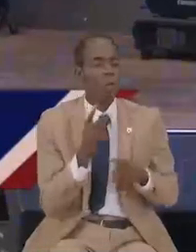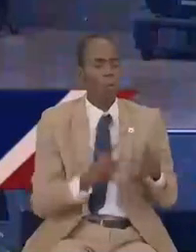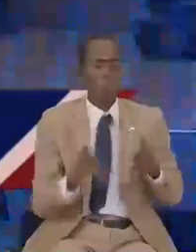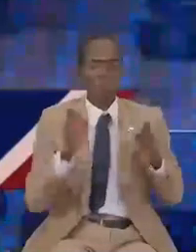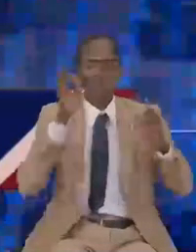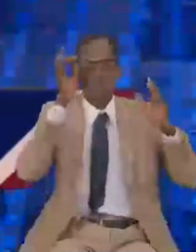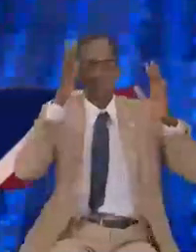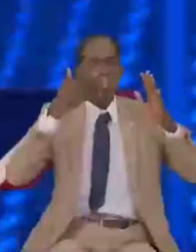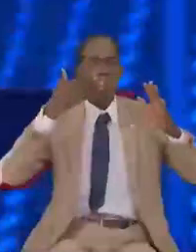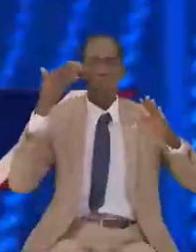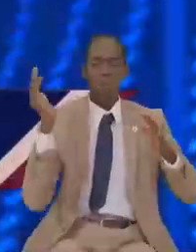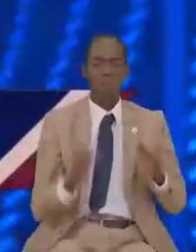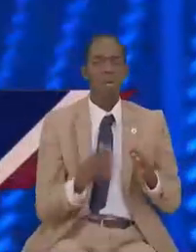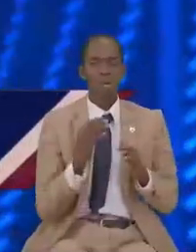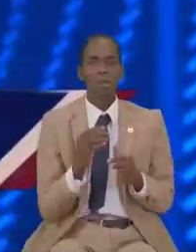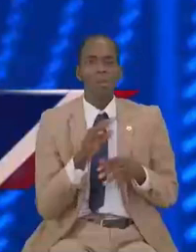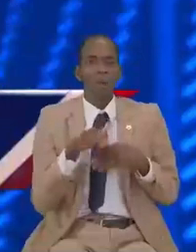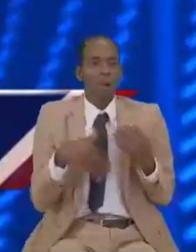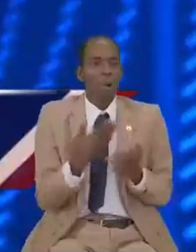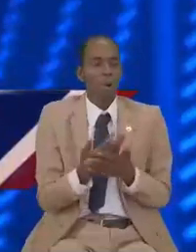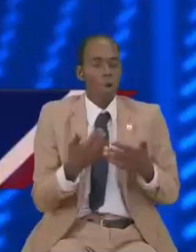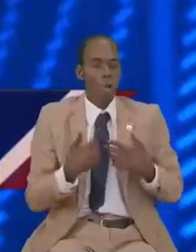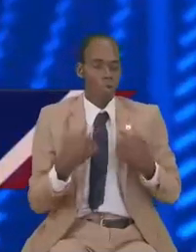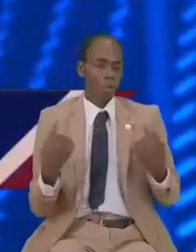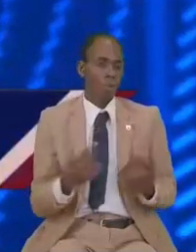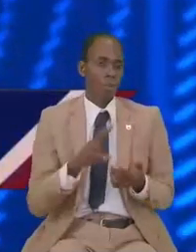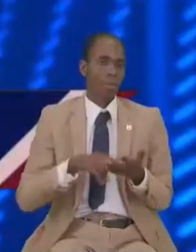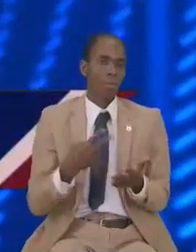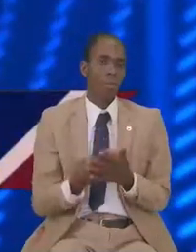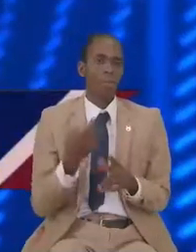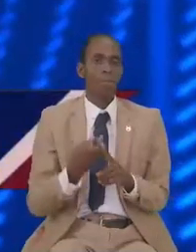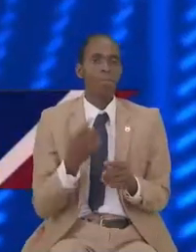est terrible. Tous son péché sont privés de la gloire de Dieu.